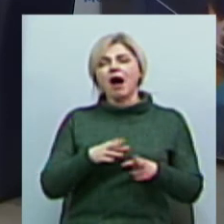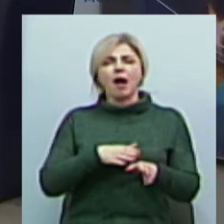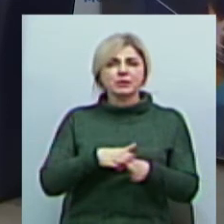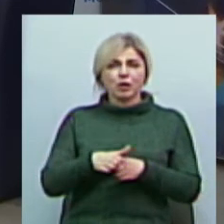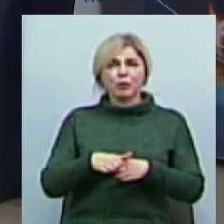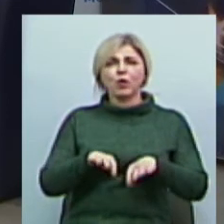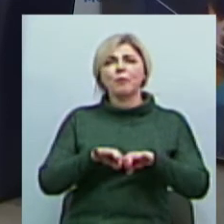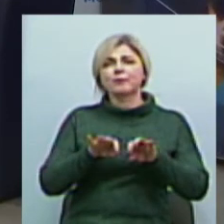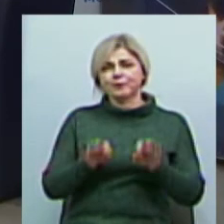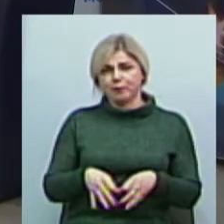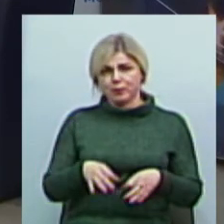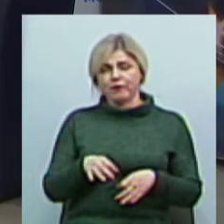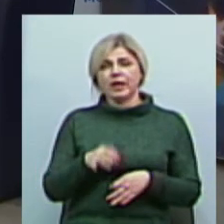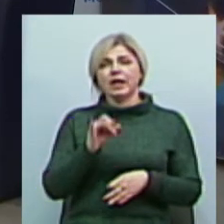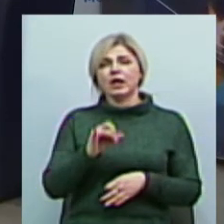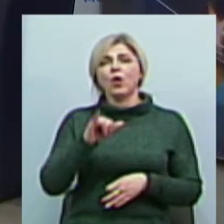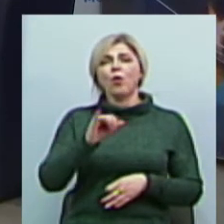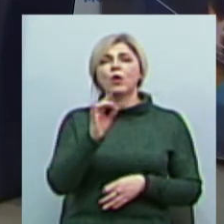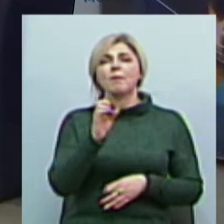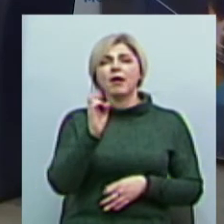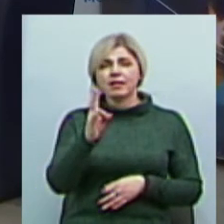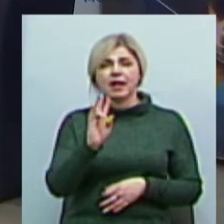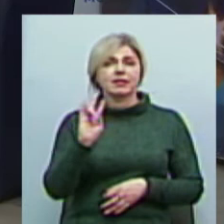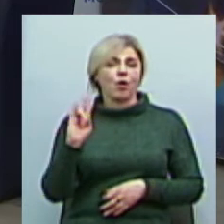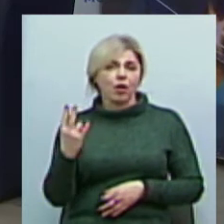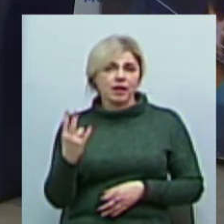професіонали. Це і Урбан Ніколаєв, і...